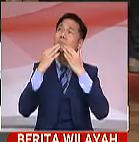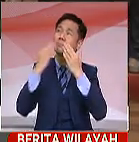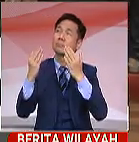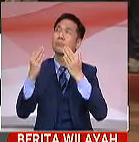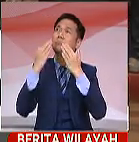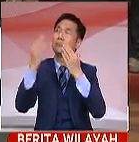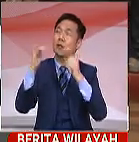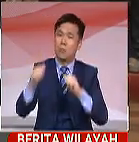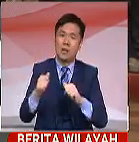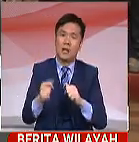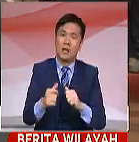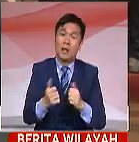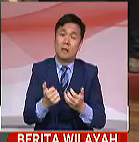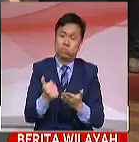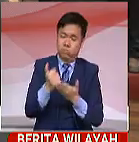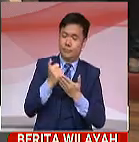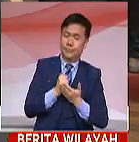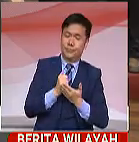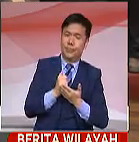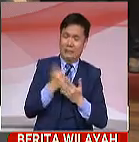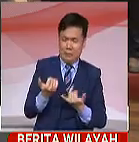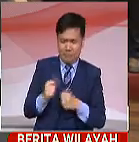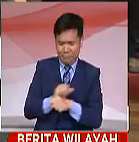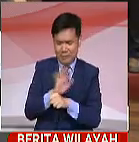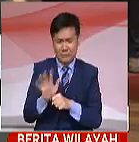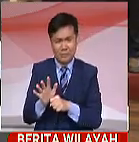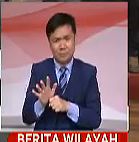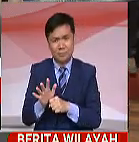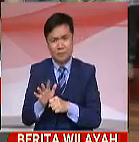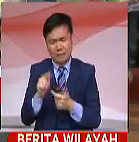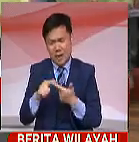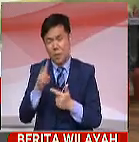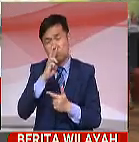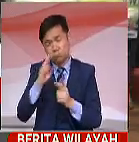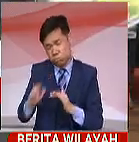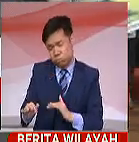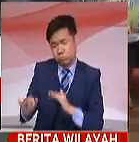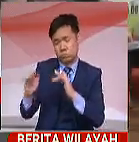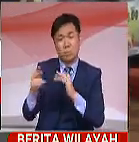yang kami hadapi sekarang ini, penyakit COVID dengan banjir ini.